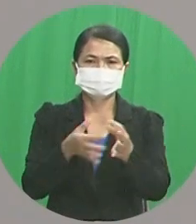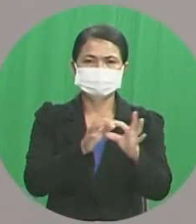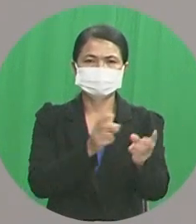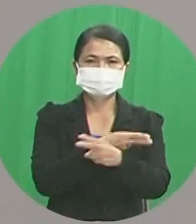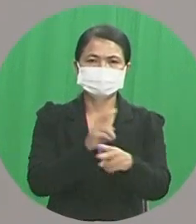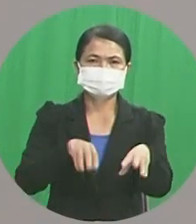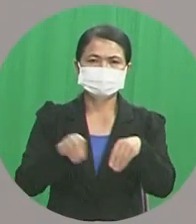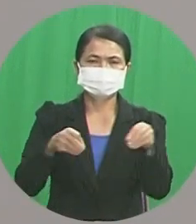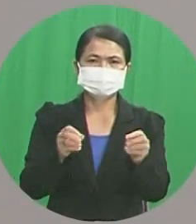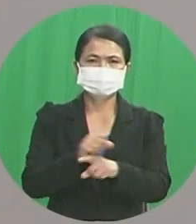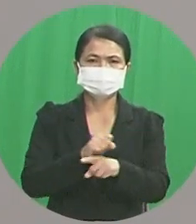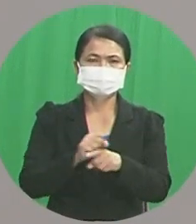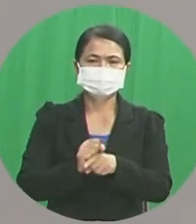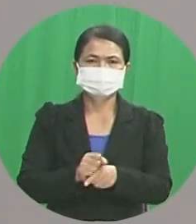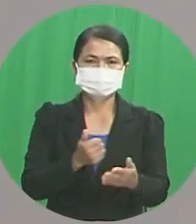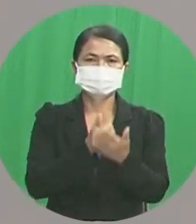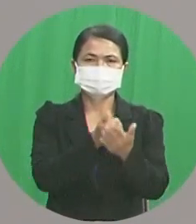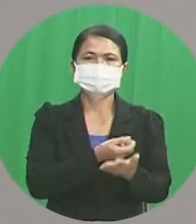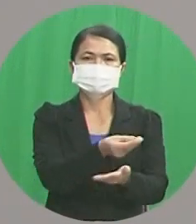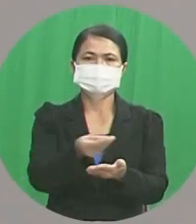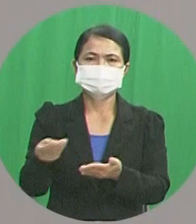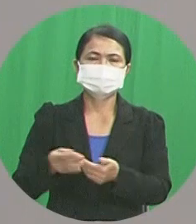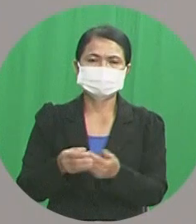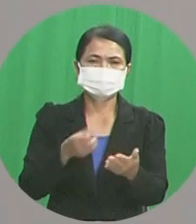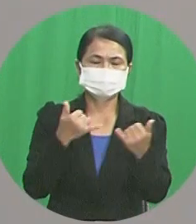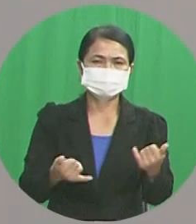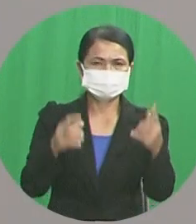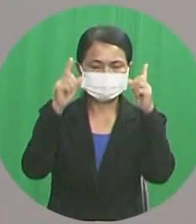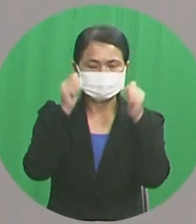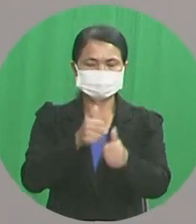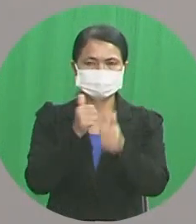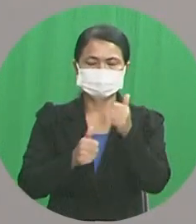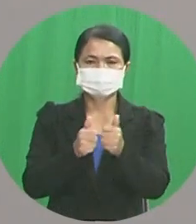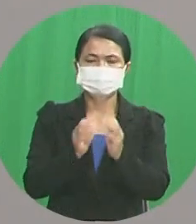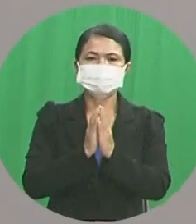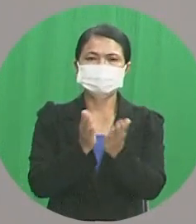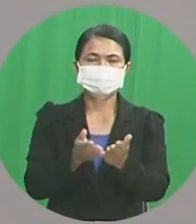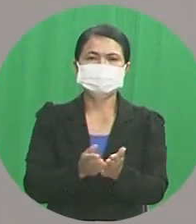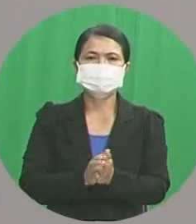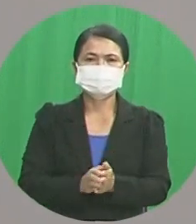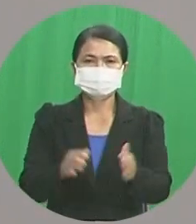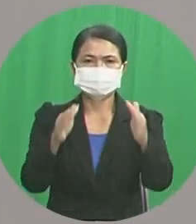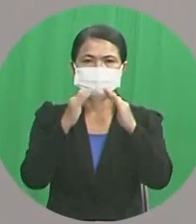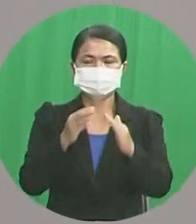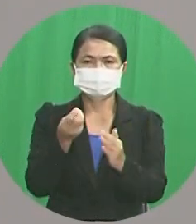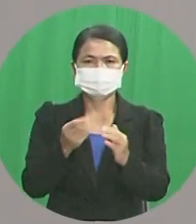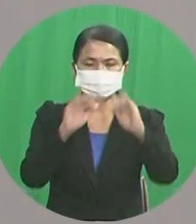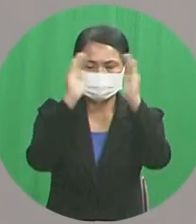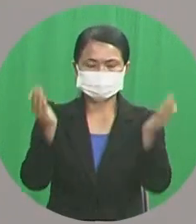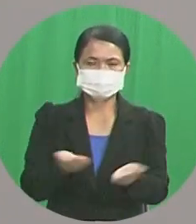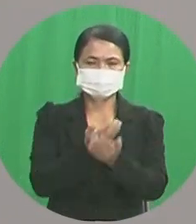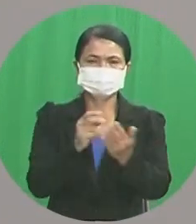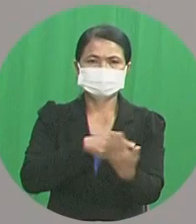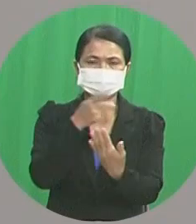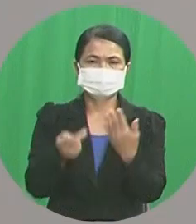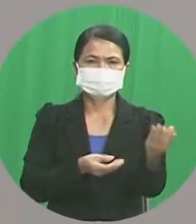ទីផ្សារនិងបណ្ដុំផលិតផ្គត់ផ្គង់ចែកចាយករណីនេះអាយុដំរដ្ឋមន្ត្រីបានស្នើឲ្យ World Bank ពិនិត្យពិចារណាលើកម្មវត្ថុ